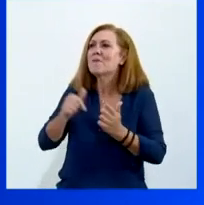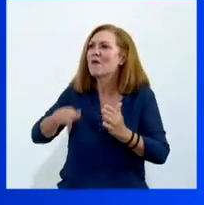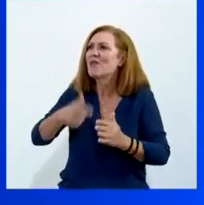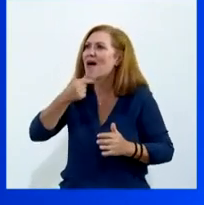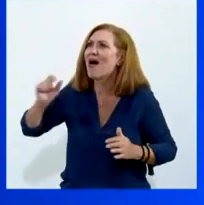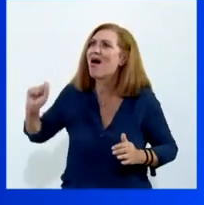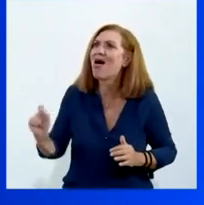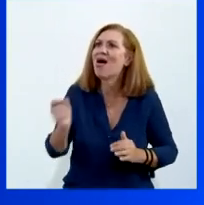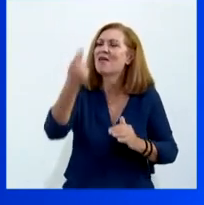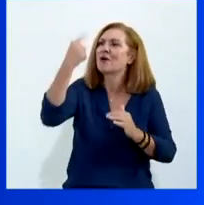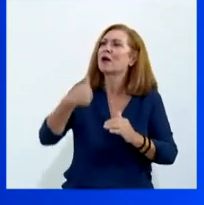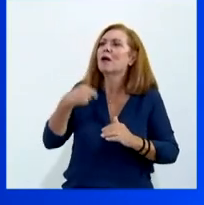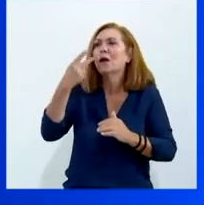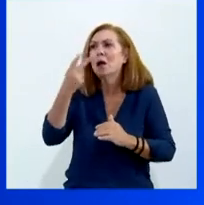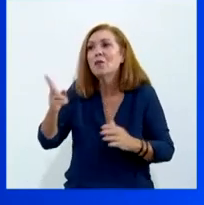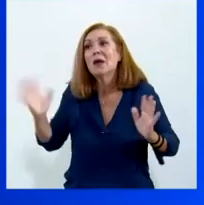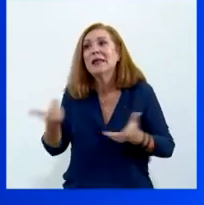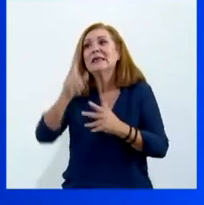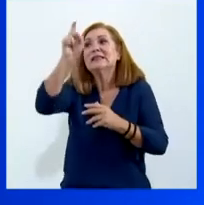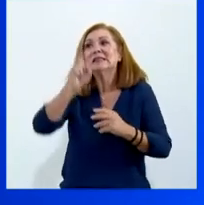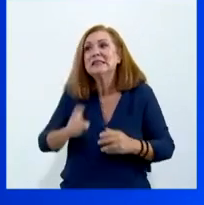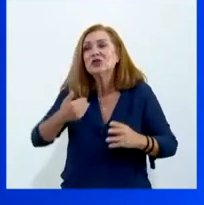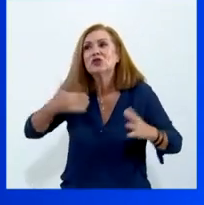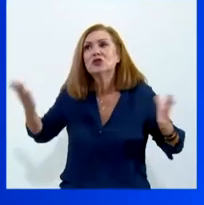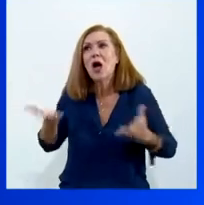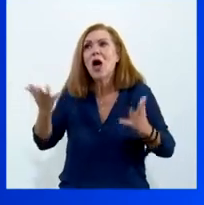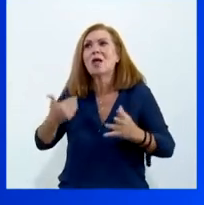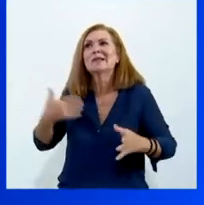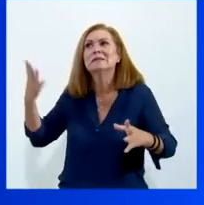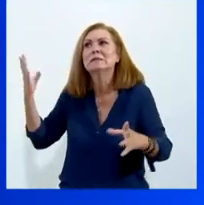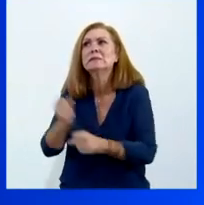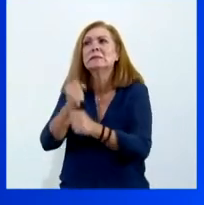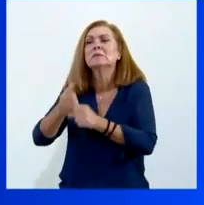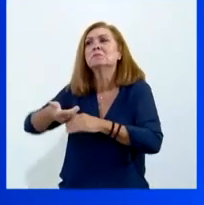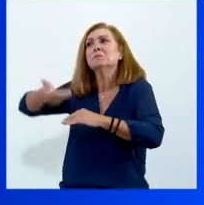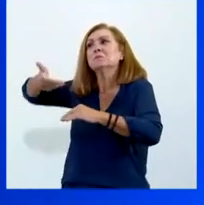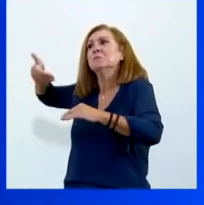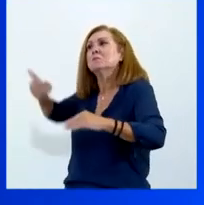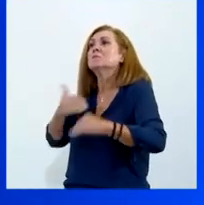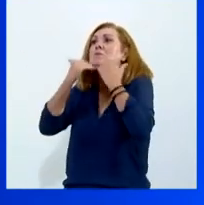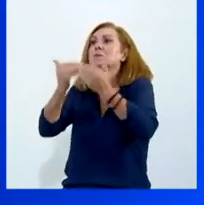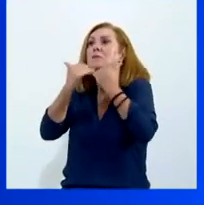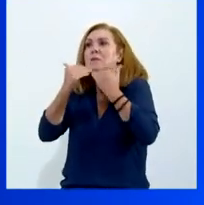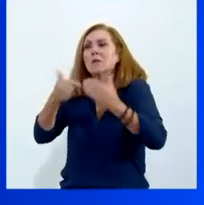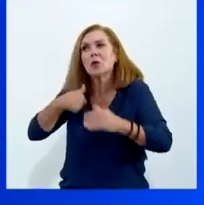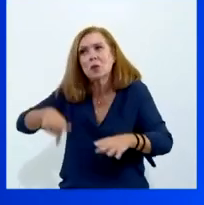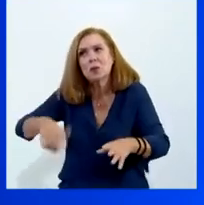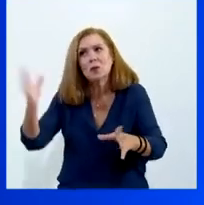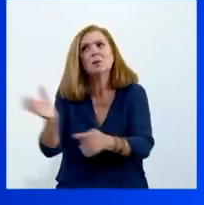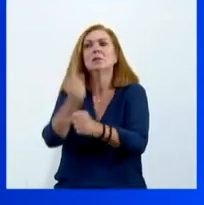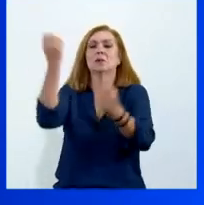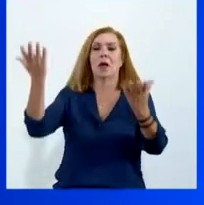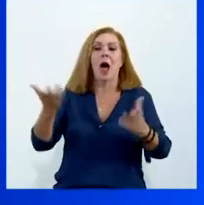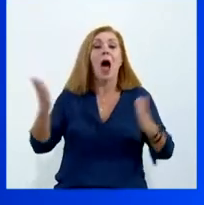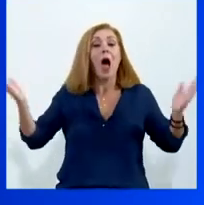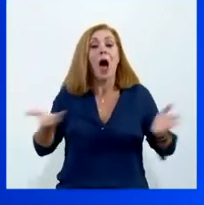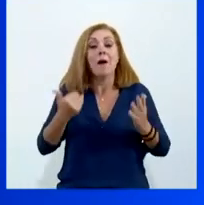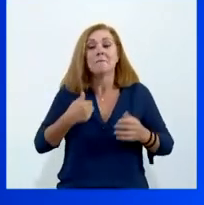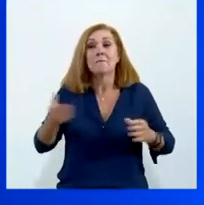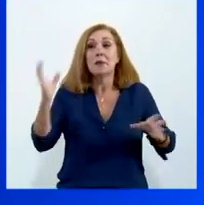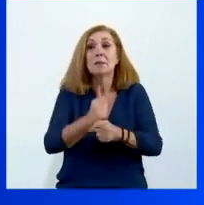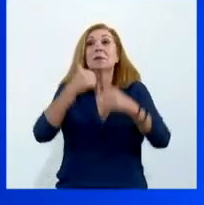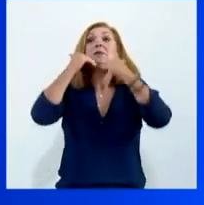ευκαιρίας, αν μας δίνει τη δυνατότητα πραγματικά να πετύχουμε κάτι το οποίο ενδεχομένως οι προκάτοχοί μου να μην μπόρεσαν να το πετύχουν. Αλλά και να μην μπορέσουμε να το